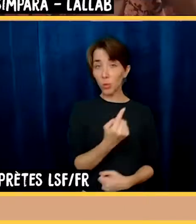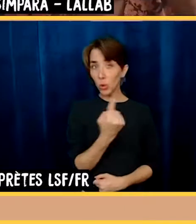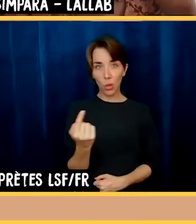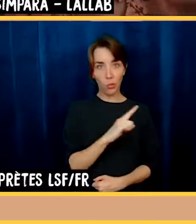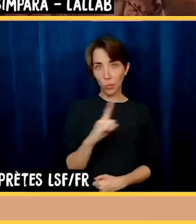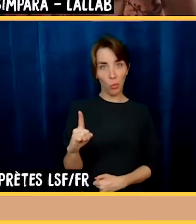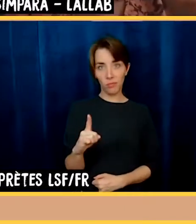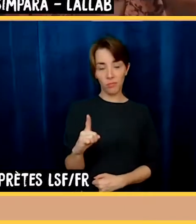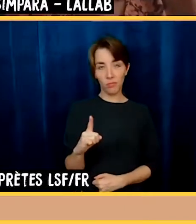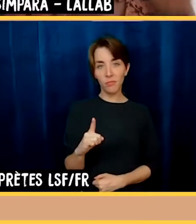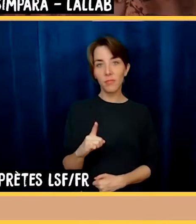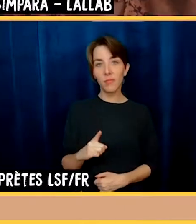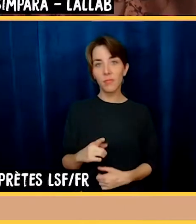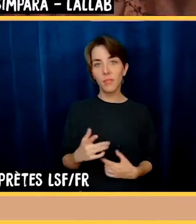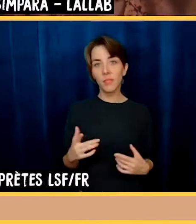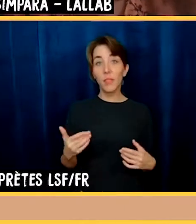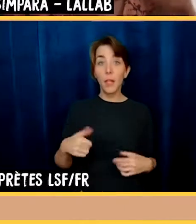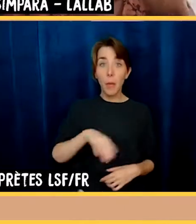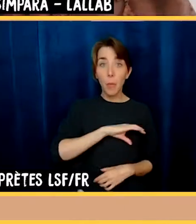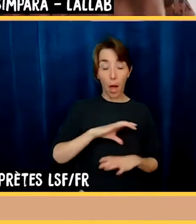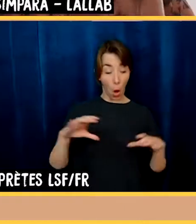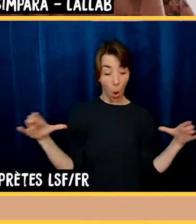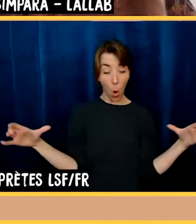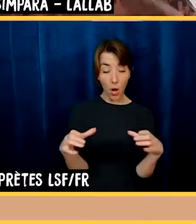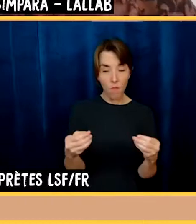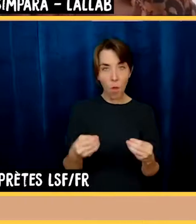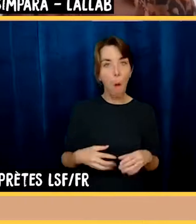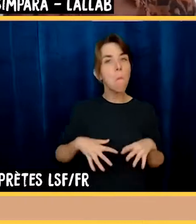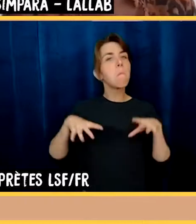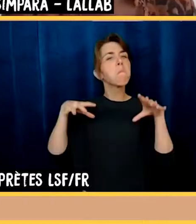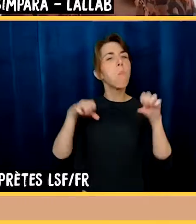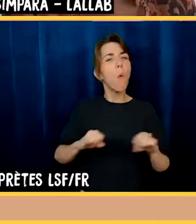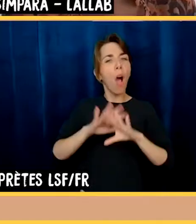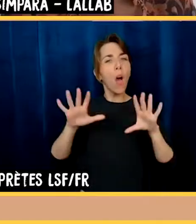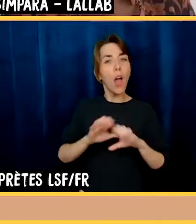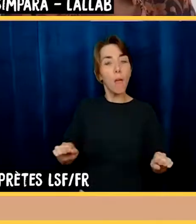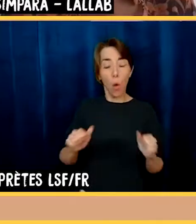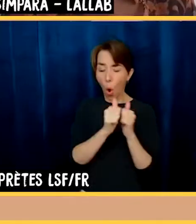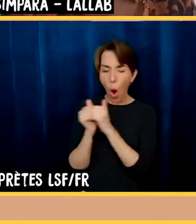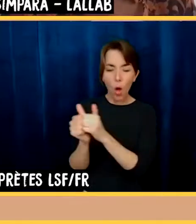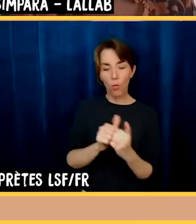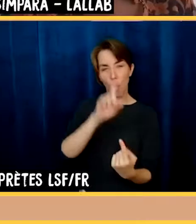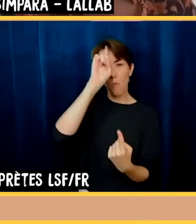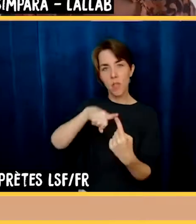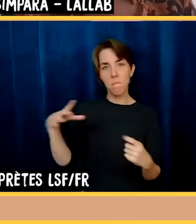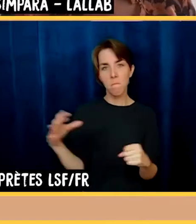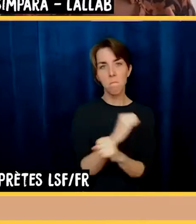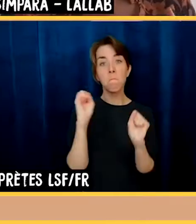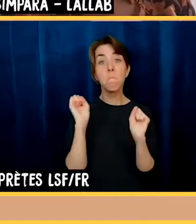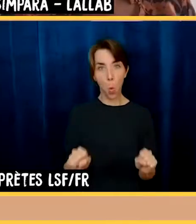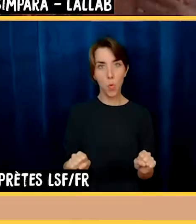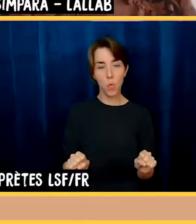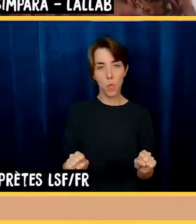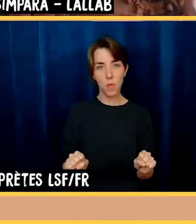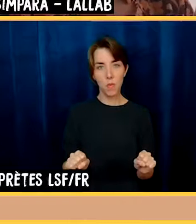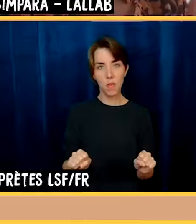dans la puissance du collectif qu'ensemble on arrivera à cette ambition-là. Vraiment. C'est ensemble